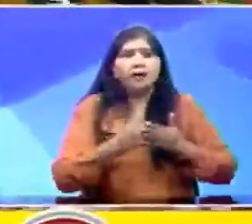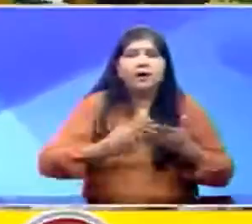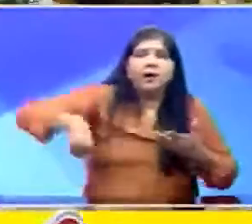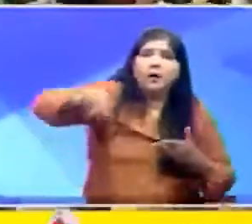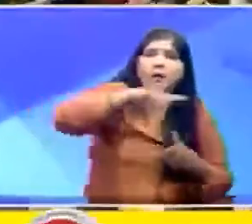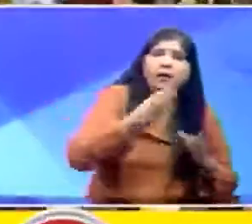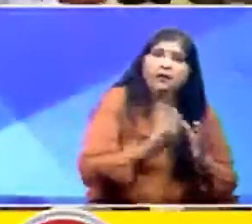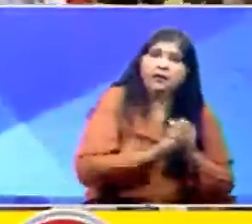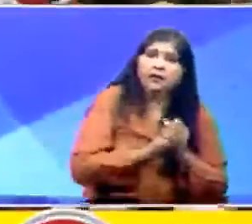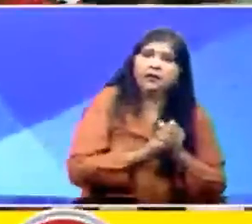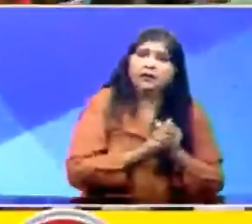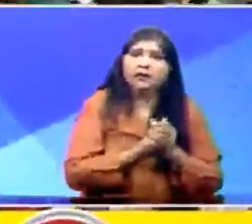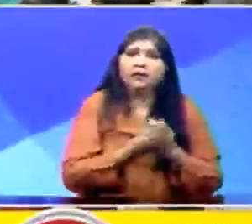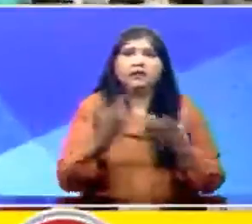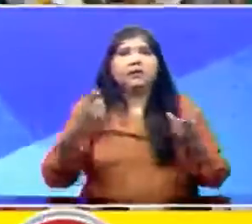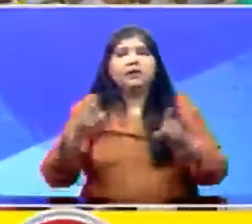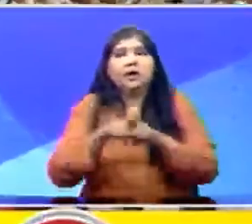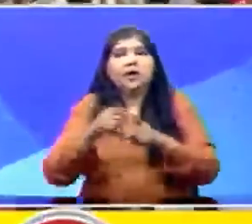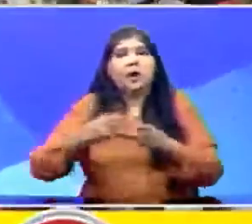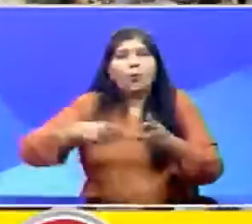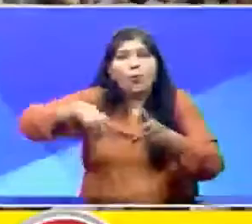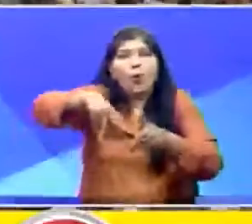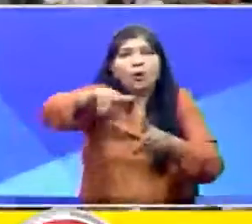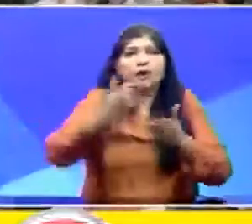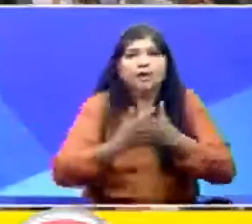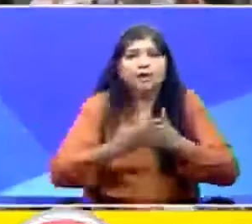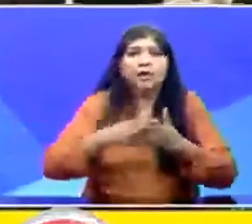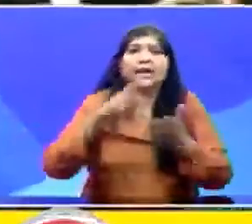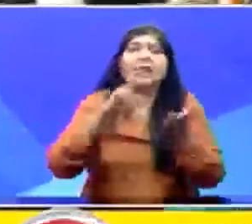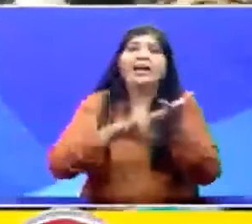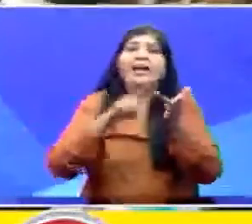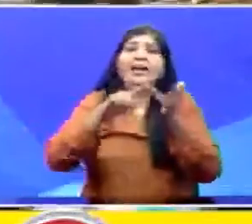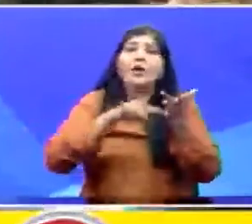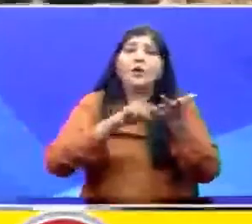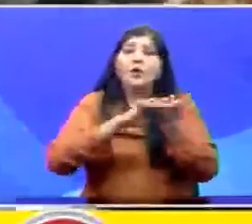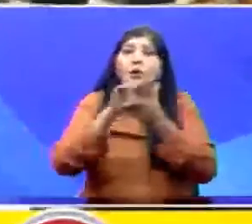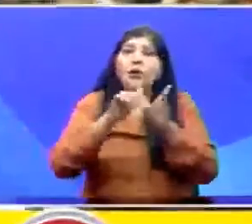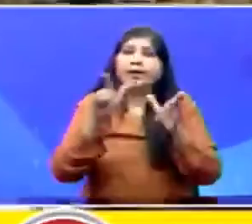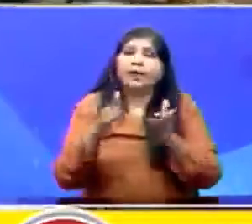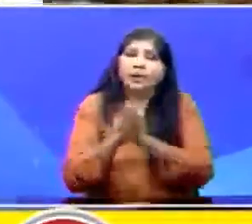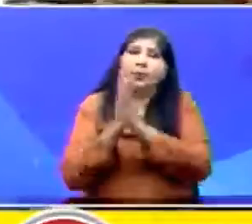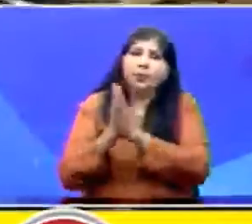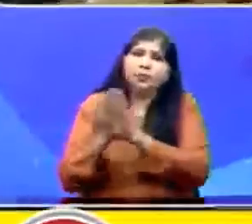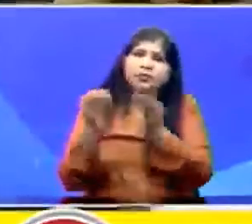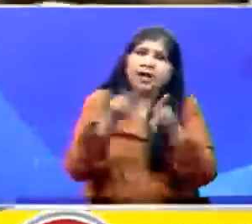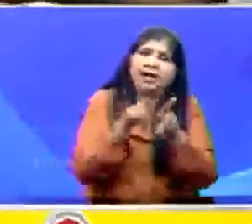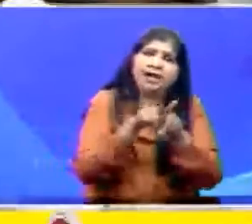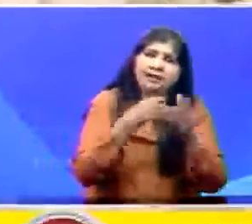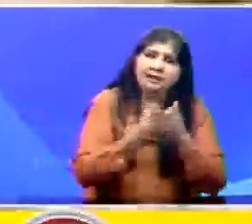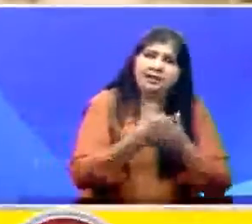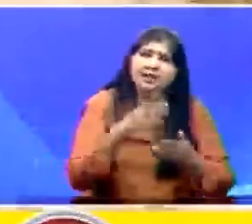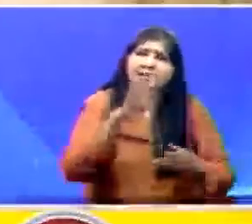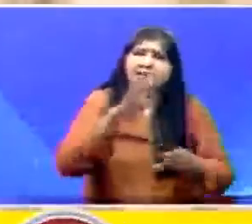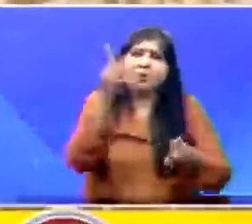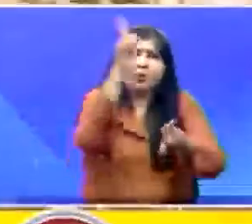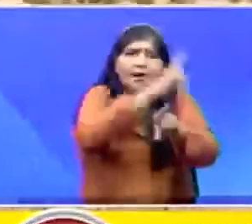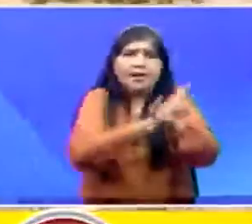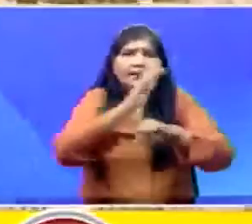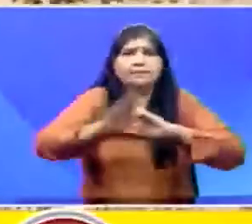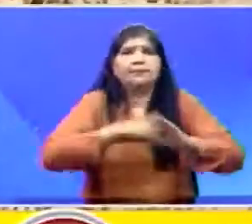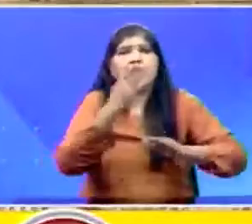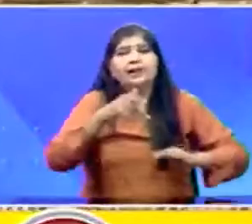कोई वारकरी होता है भगवान विठल का सेवक होता है अभी चार दिन बाद ही